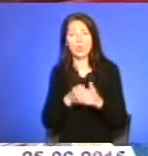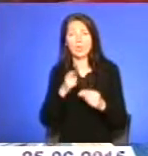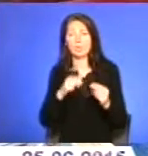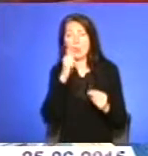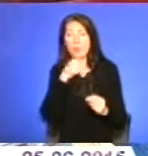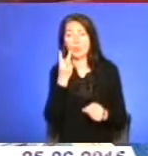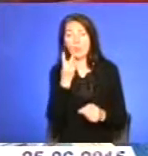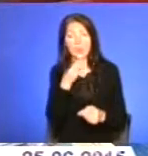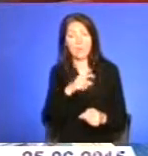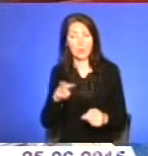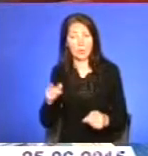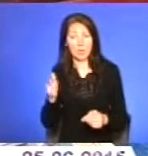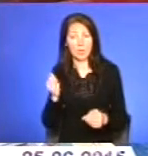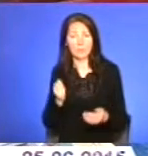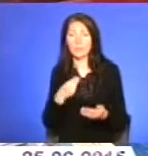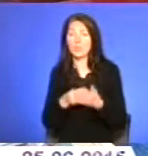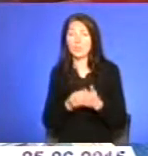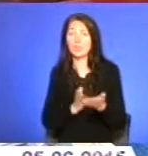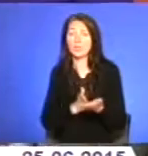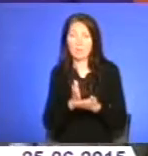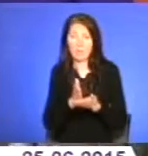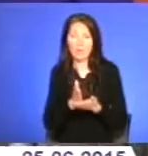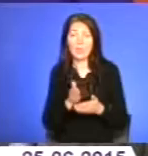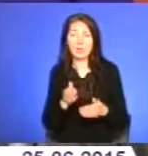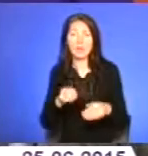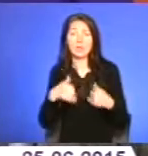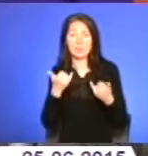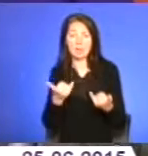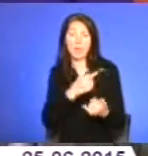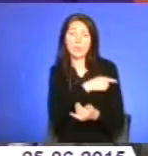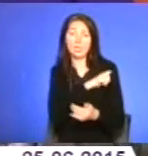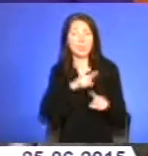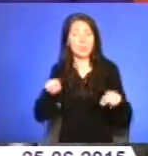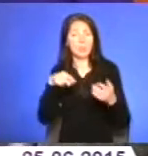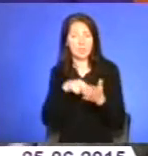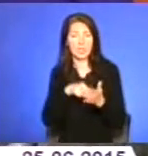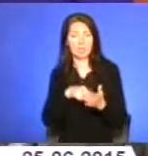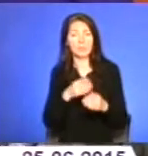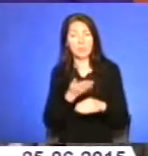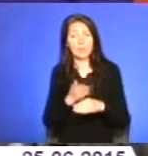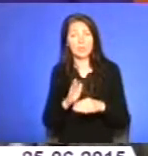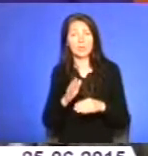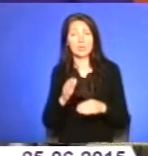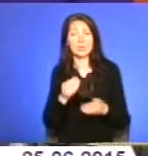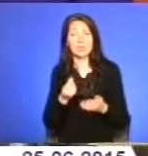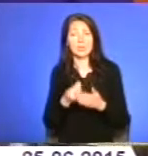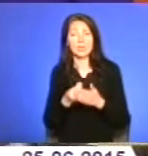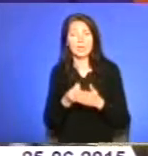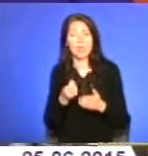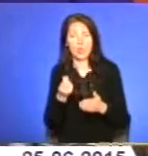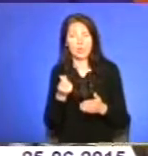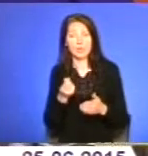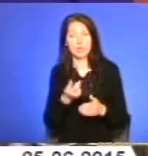Як правило, кошти спрямують на медичну реабілітацію. Частина з цих коштів буде більше як 400 тисяч спрямовано на